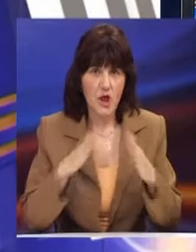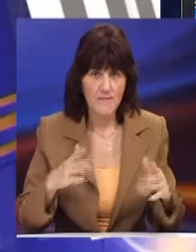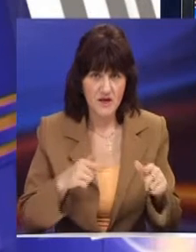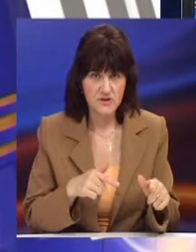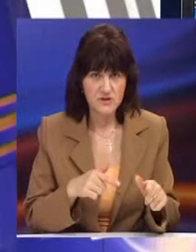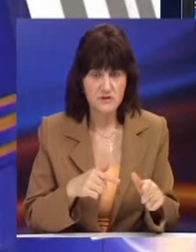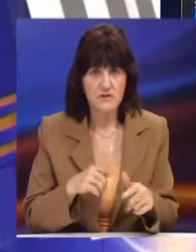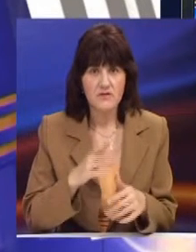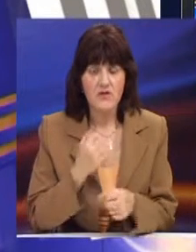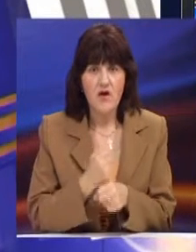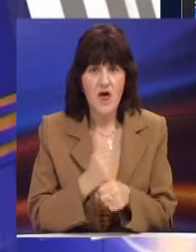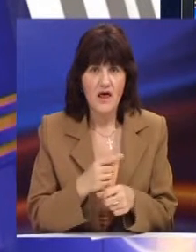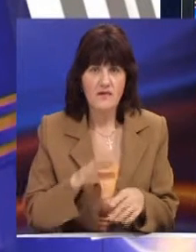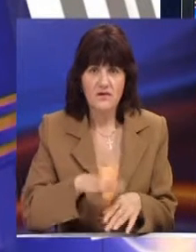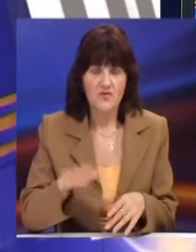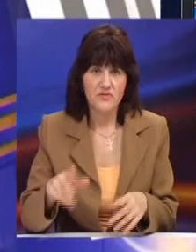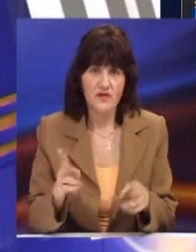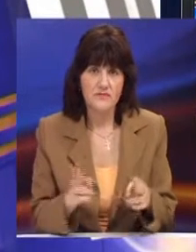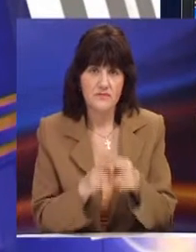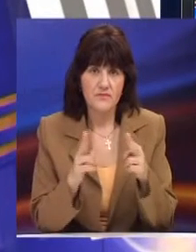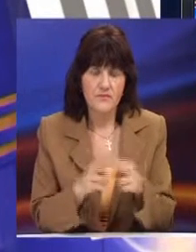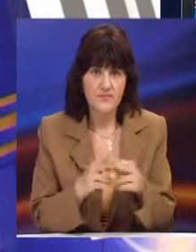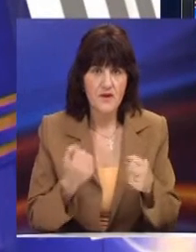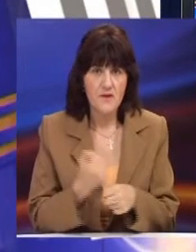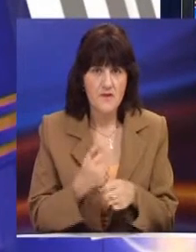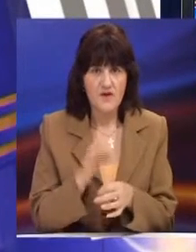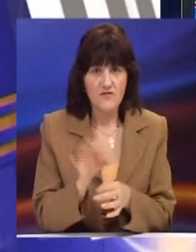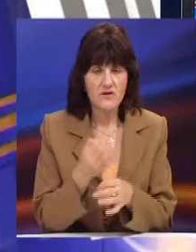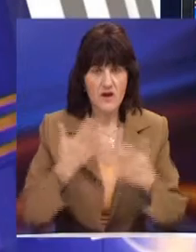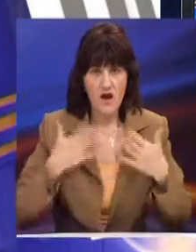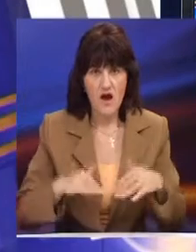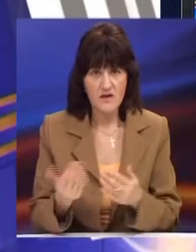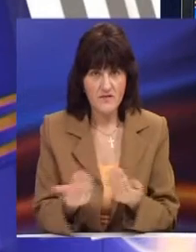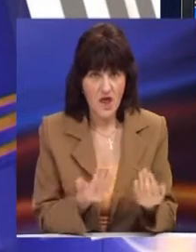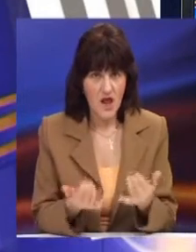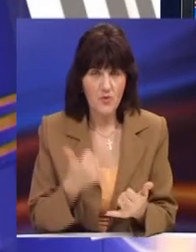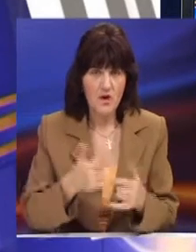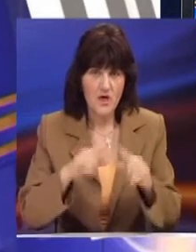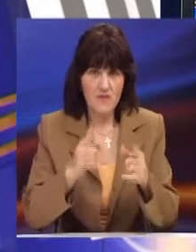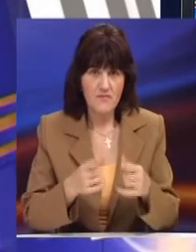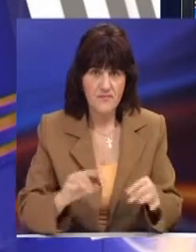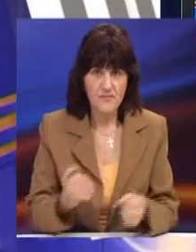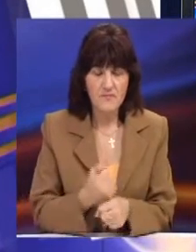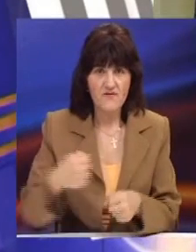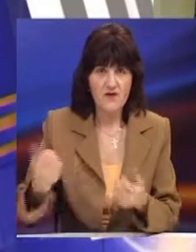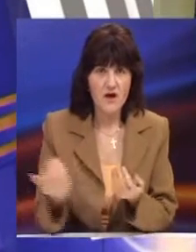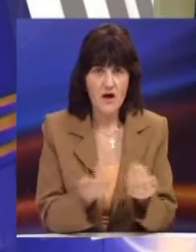domaćina. Tokom radionice deca su se domaćinima izradila haljine za barbike, a dečaci makete